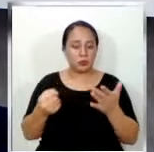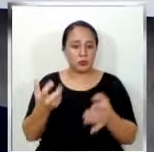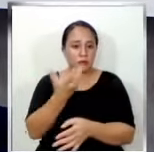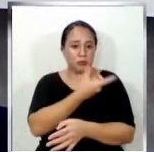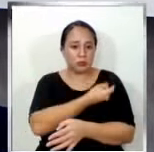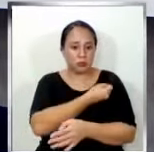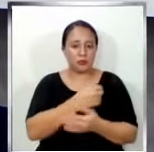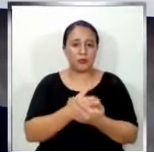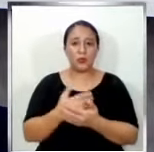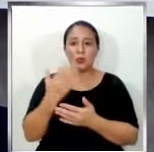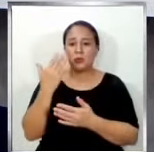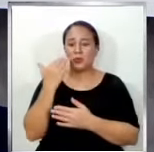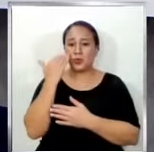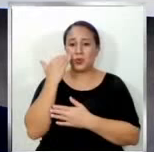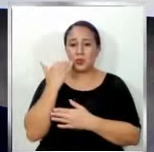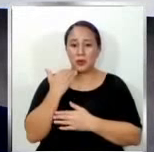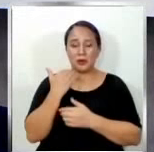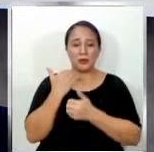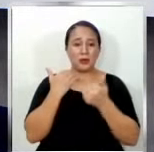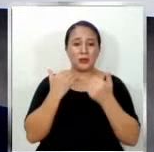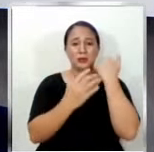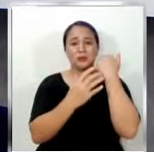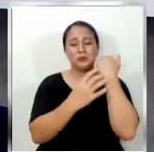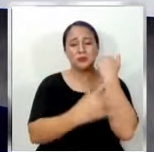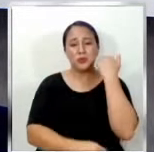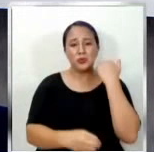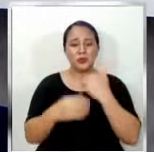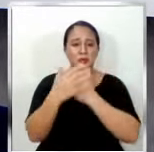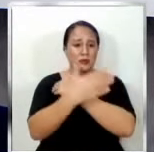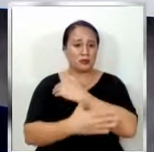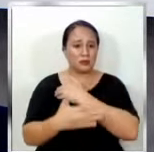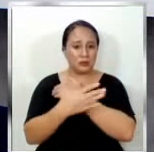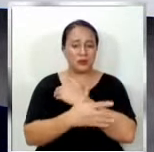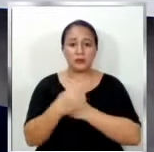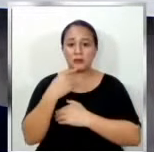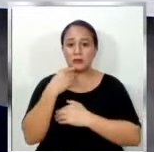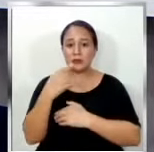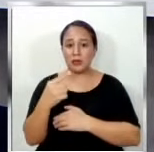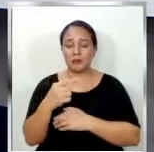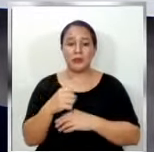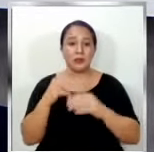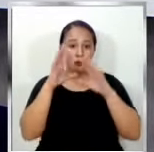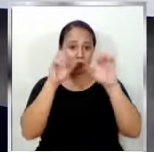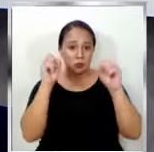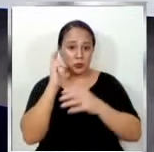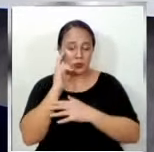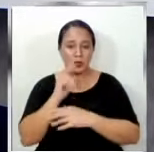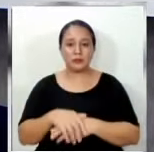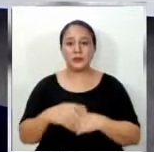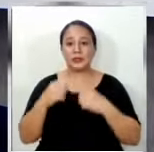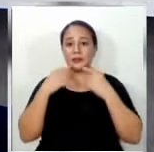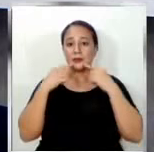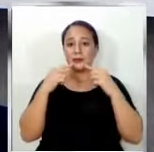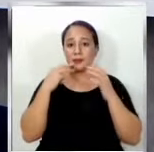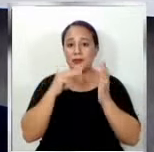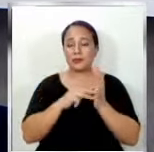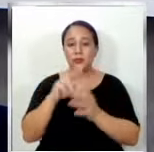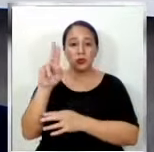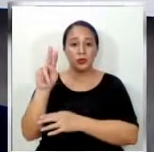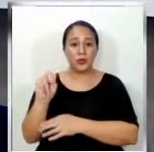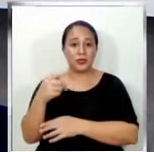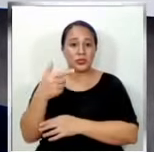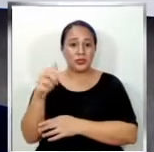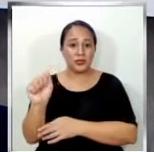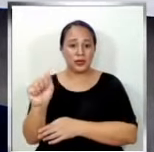naman ng bakuna ang mga mahihirap na bansa. Sinabi yan ng Pangulo sa kanyang talumpati sa United Nations General Assembly. Pero pati ang